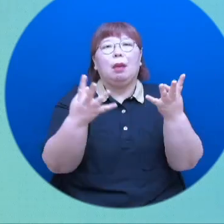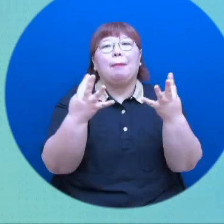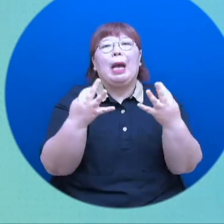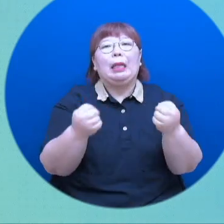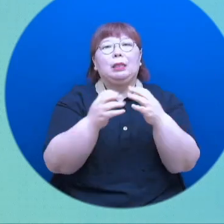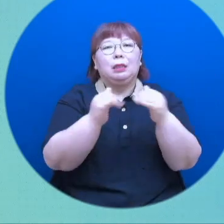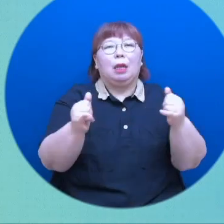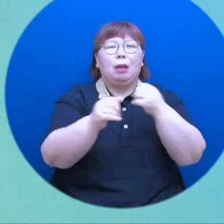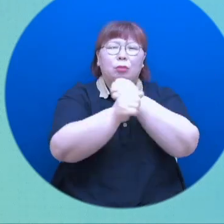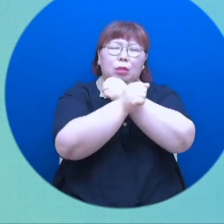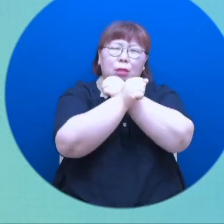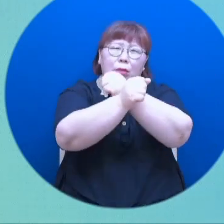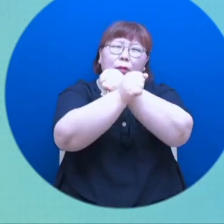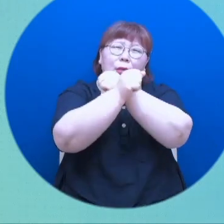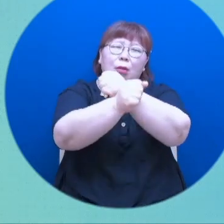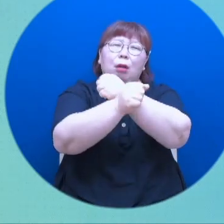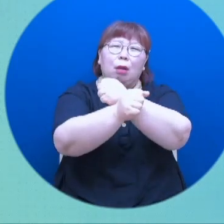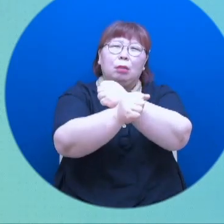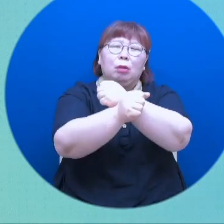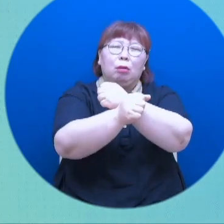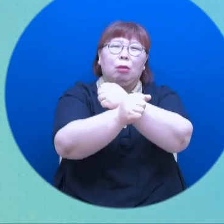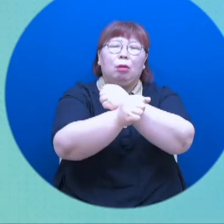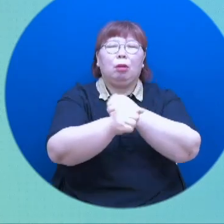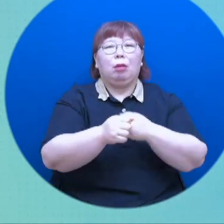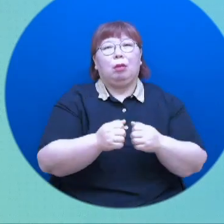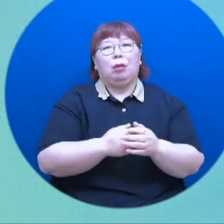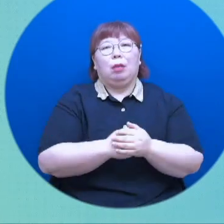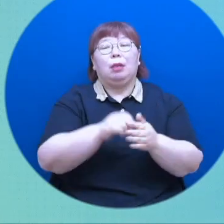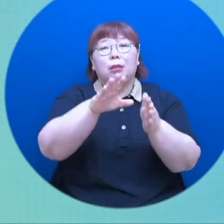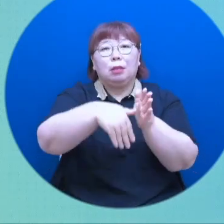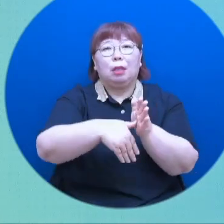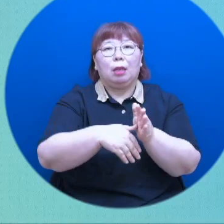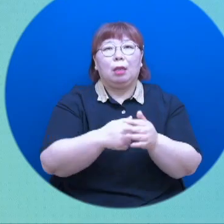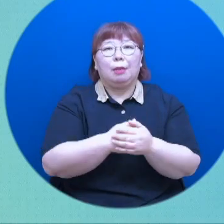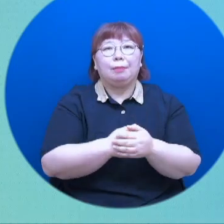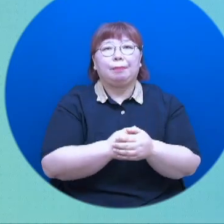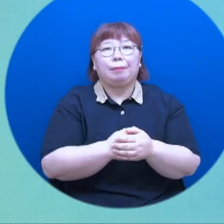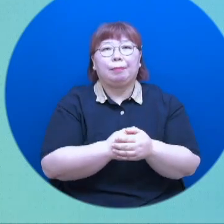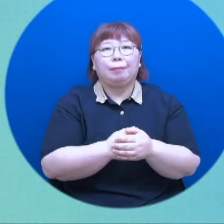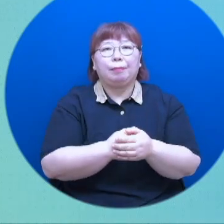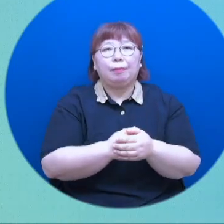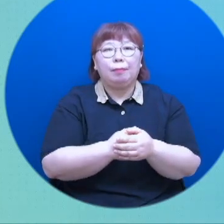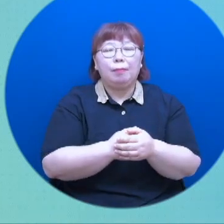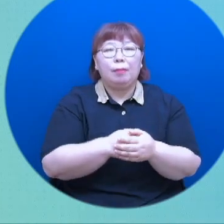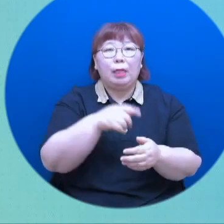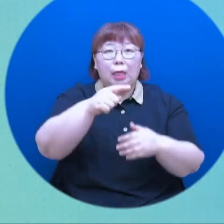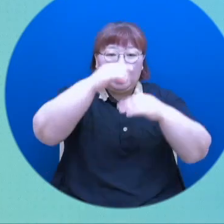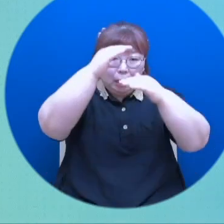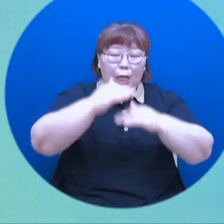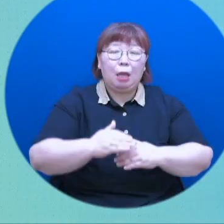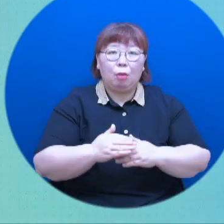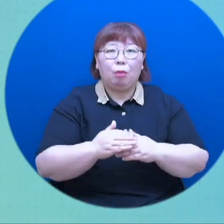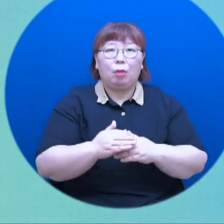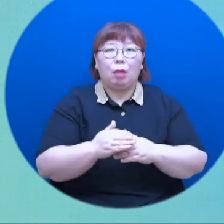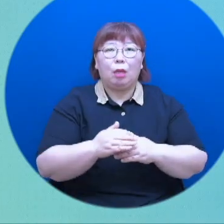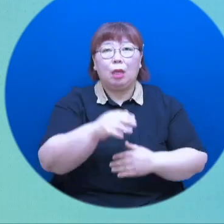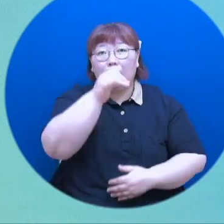포송에 묶여 포로로 끌려간 상황, 이것이 바로 이 19에 나와 있는